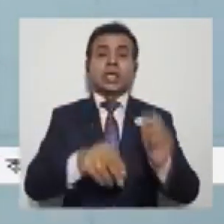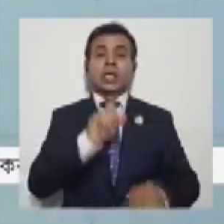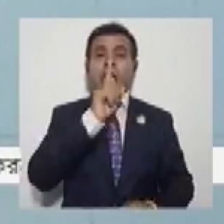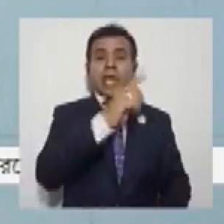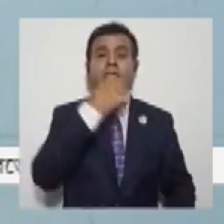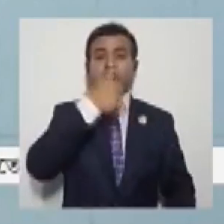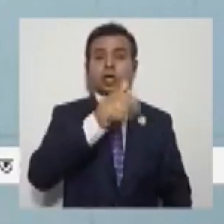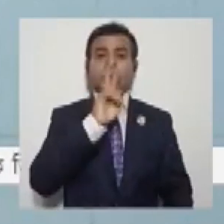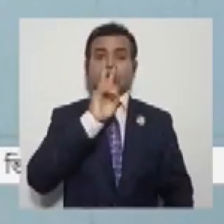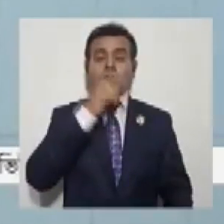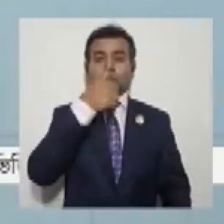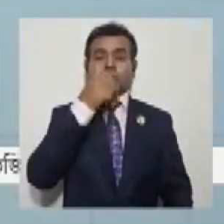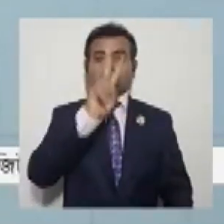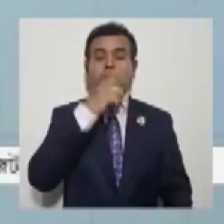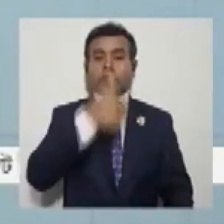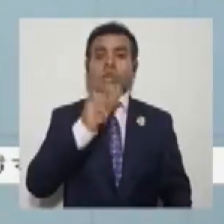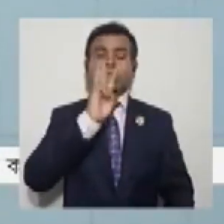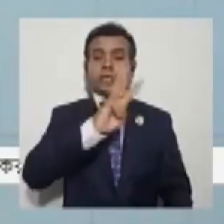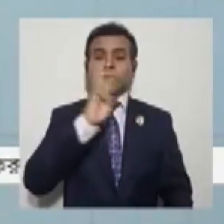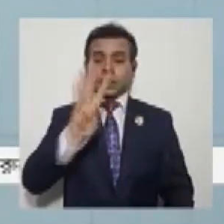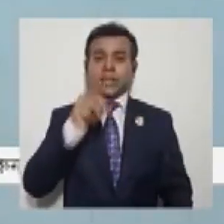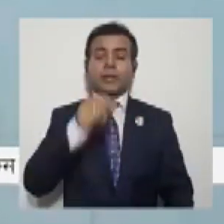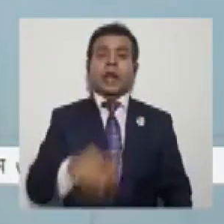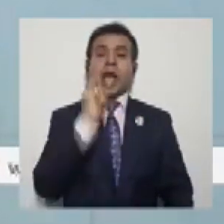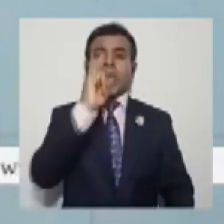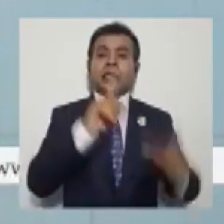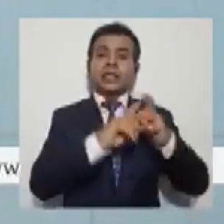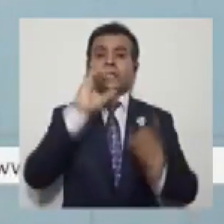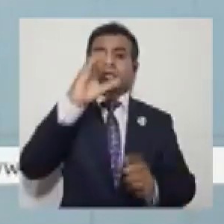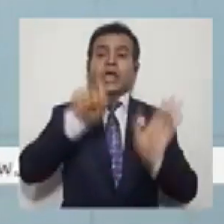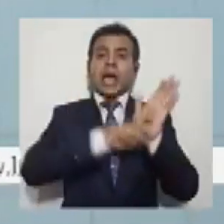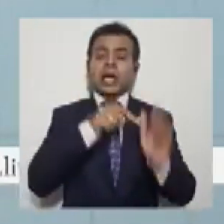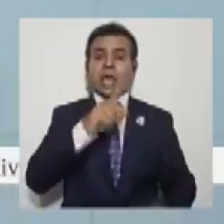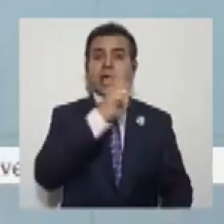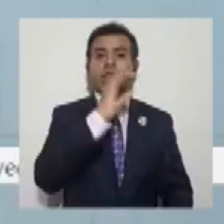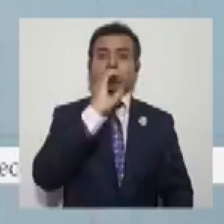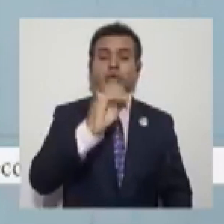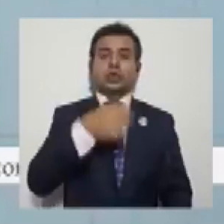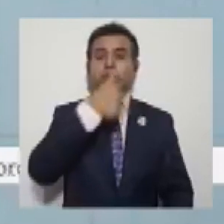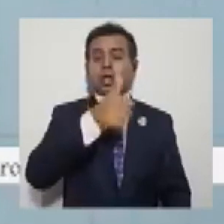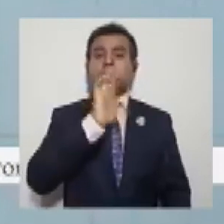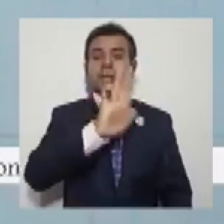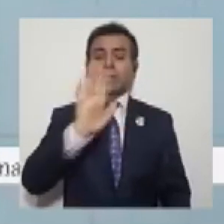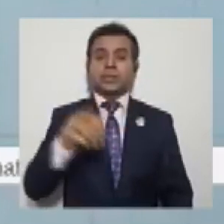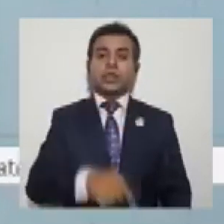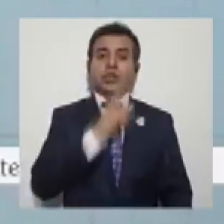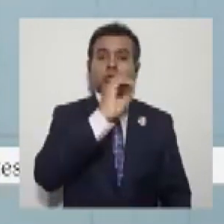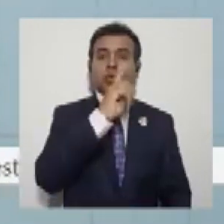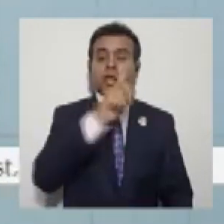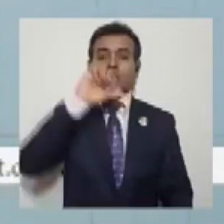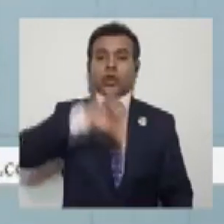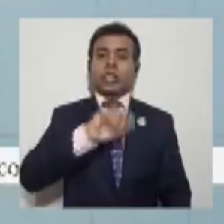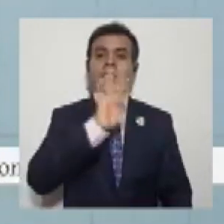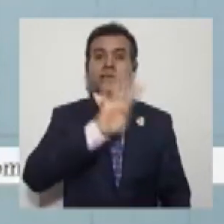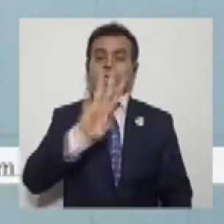019-44-333-222। এই সমস্ত হটলাইনে স্বাস্থ্য পরামর্শ দেয়া হয়েছে 24 ঘন্টায় 93,359টি, এবং